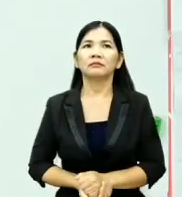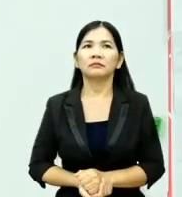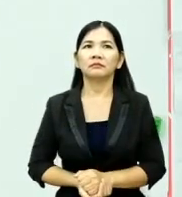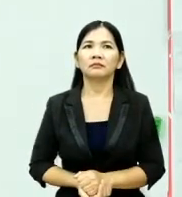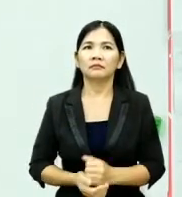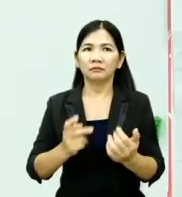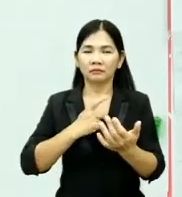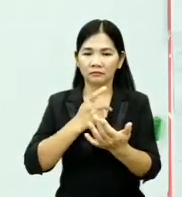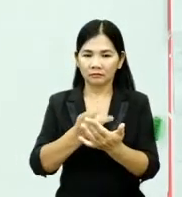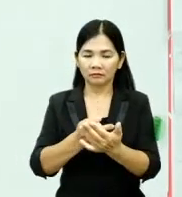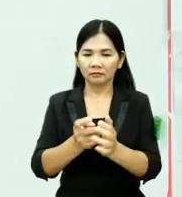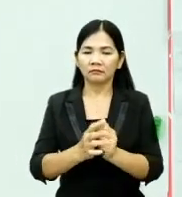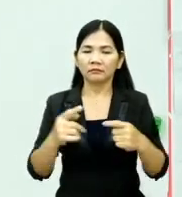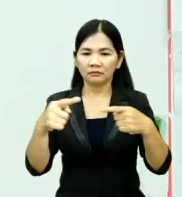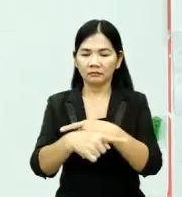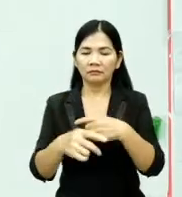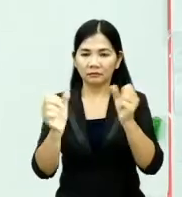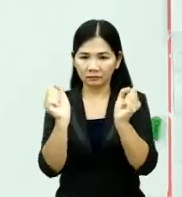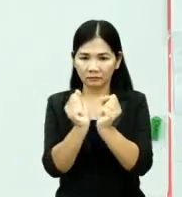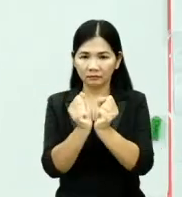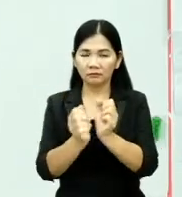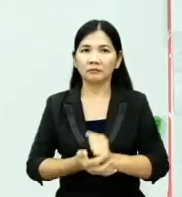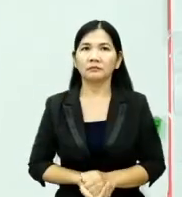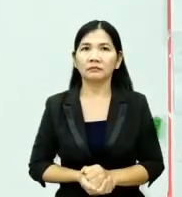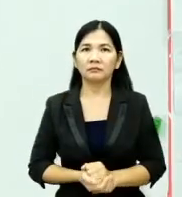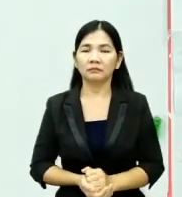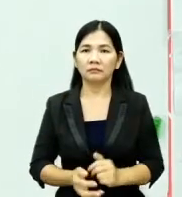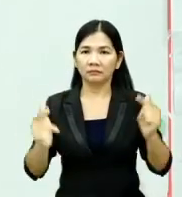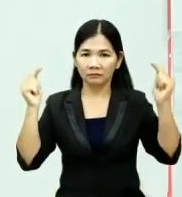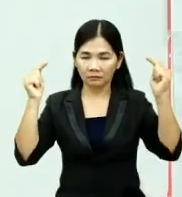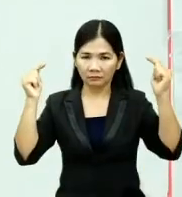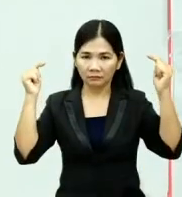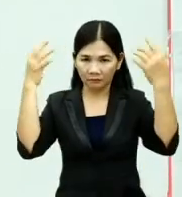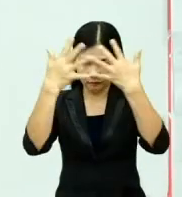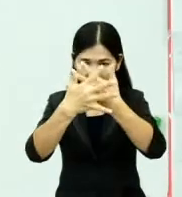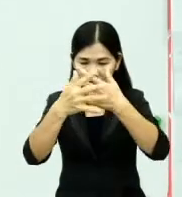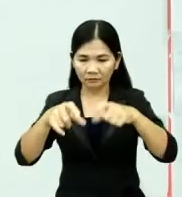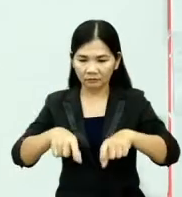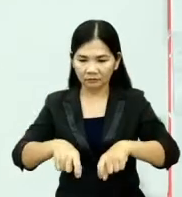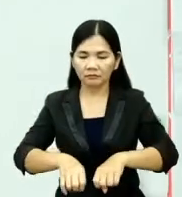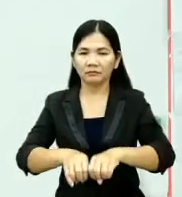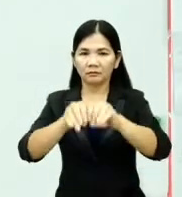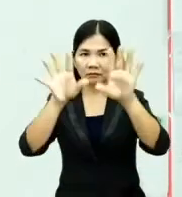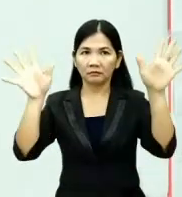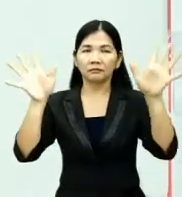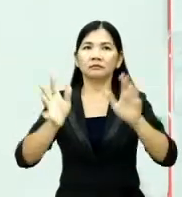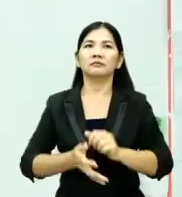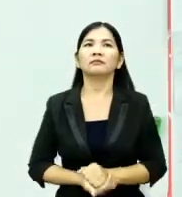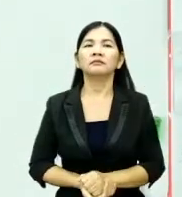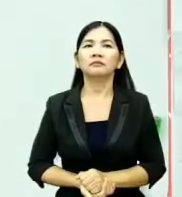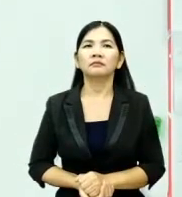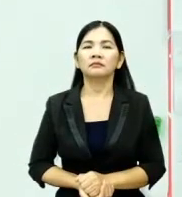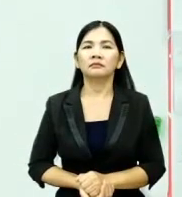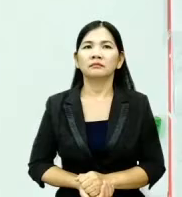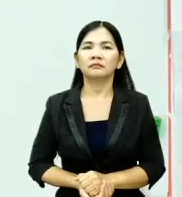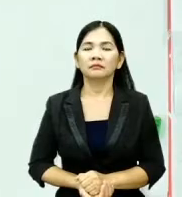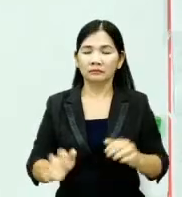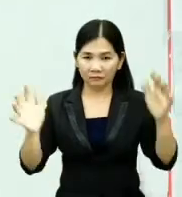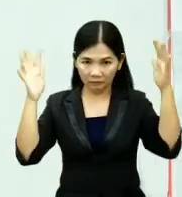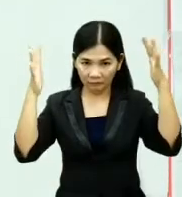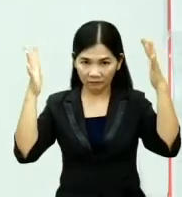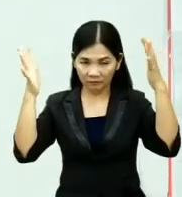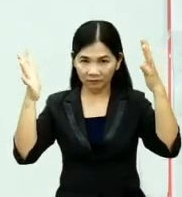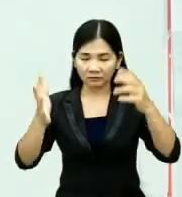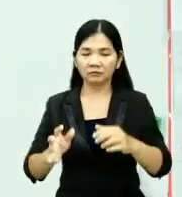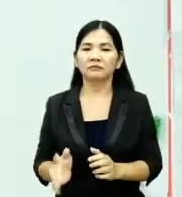cún tôi nâng tổ ngờ ngất ngờ ngờ tôi nâng plus vàng chà lo khăn